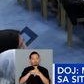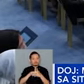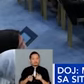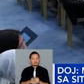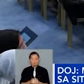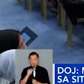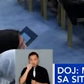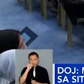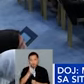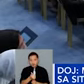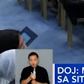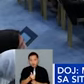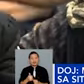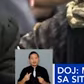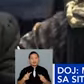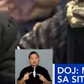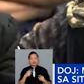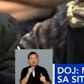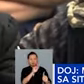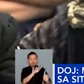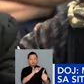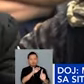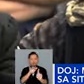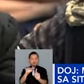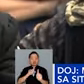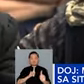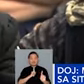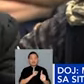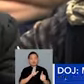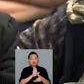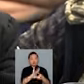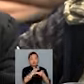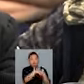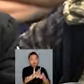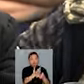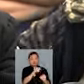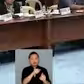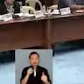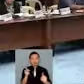magsagawa ng ocular inspection ng Senado sa sityo kapihan ng SBSI.